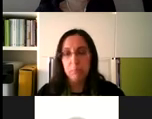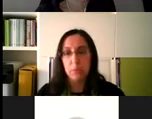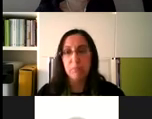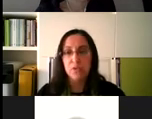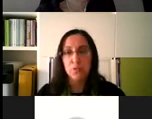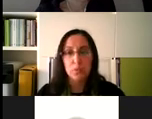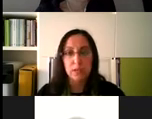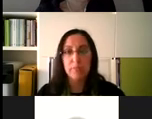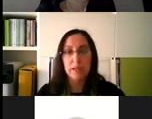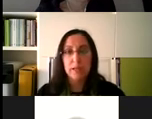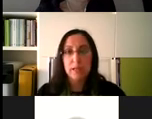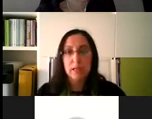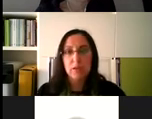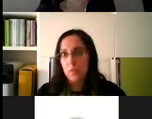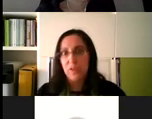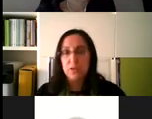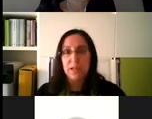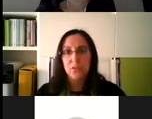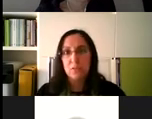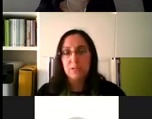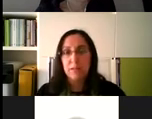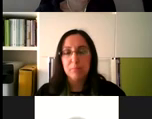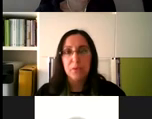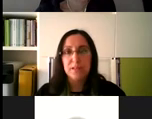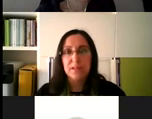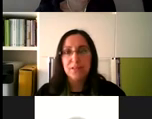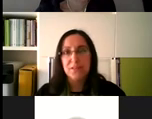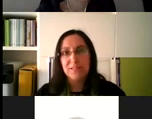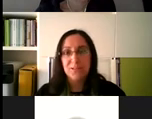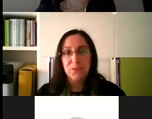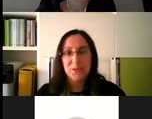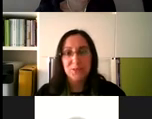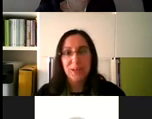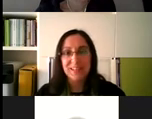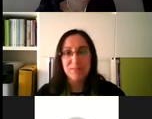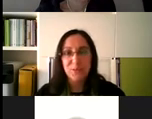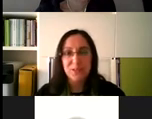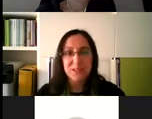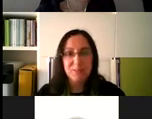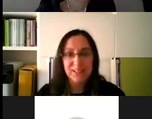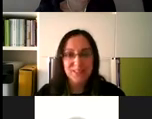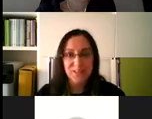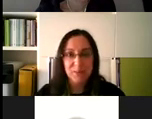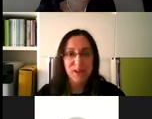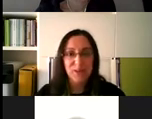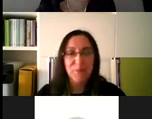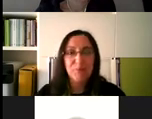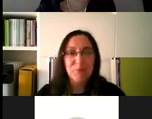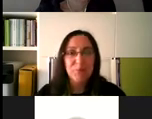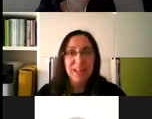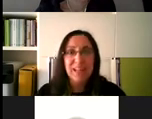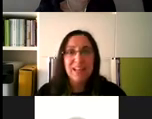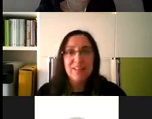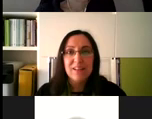cui potremmo discutere non lo faccio adesso se poi siete interessati durante i minuti di dibattito ne riparlo